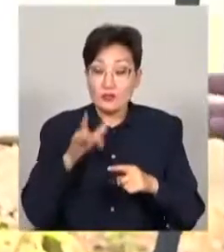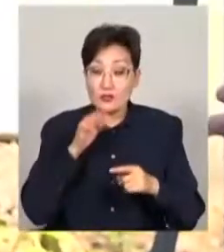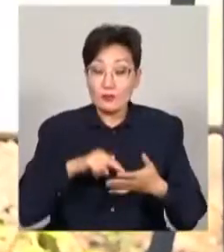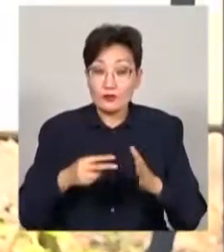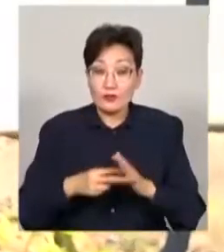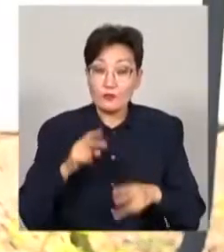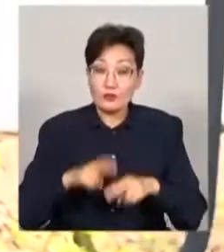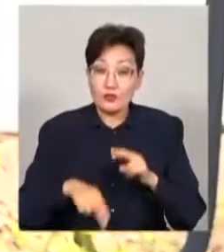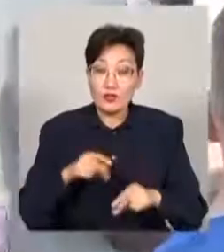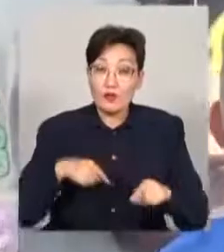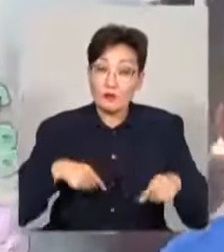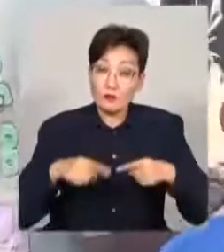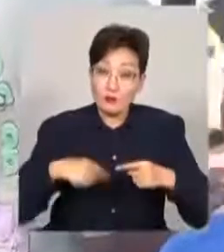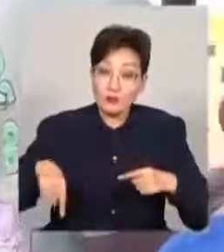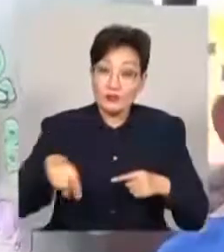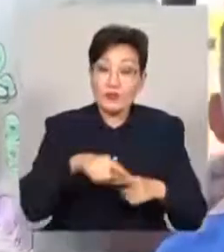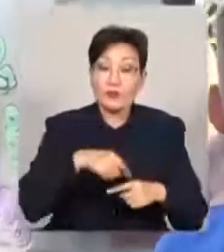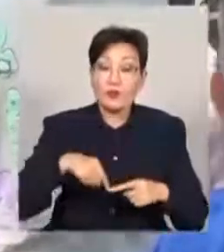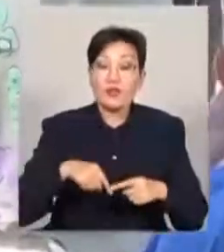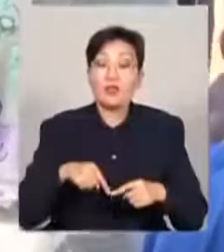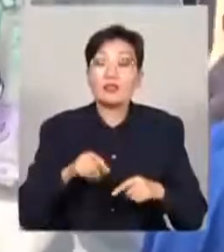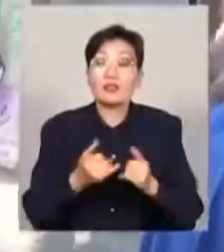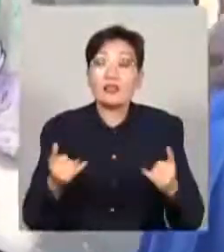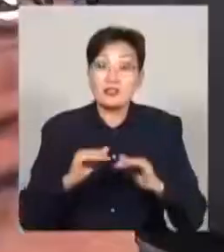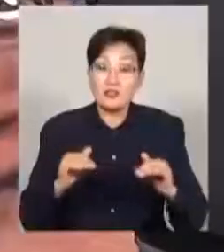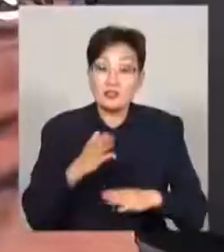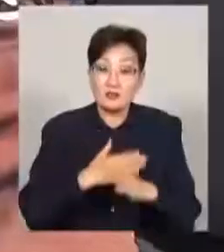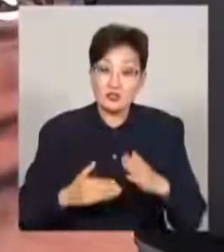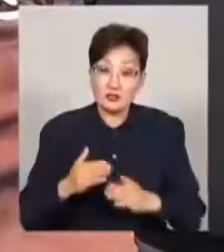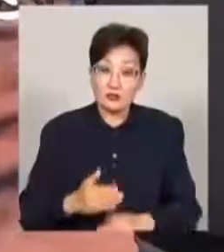планируется построить футбольное поле для детей с инвалидностью.